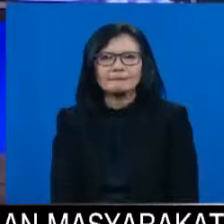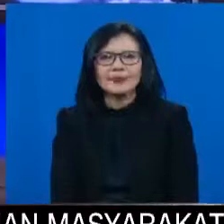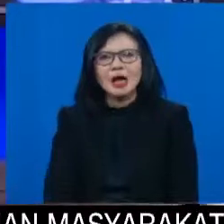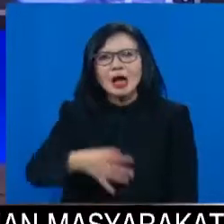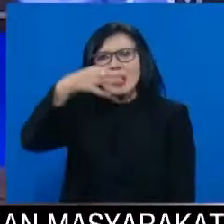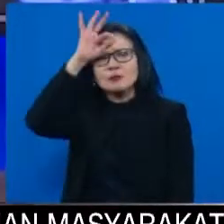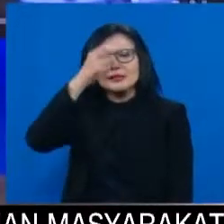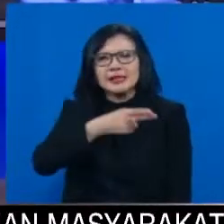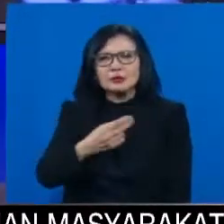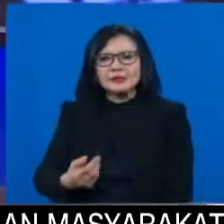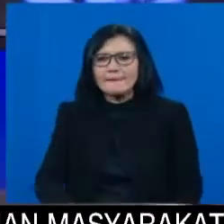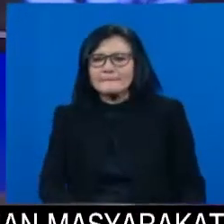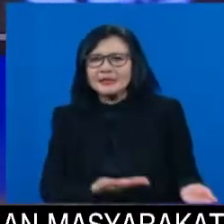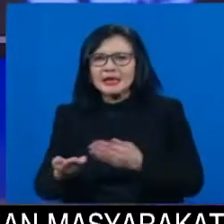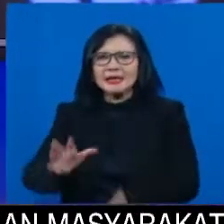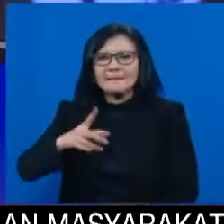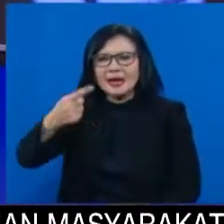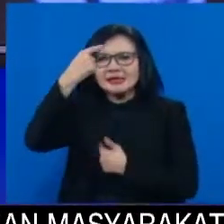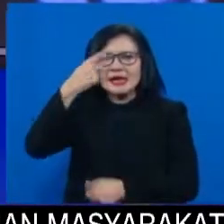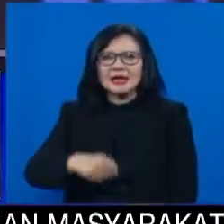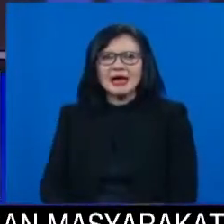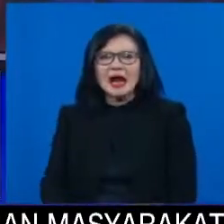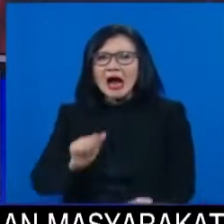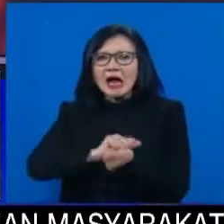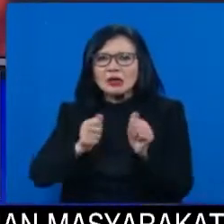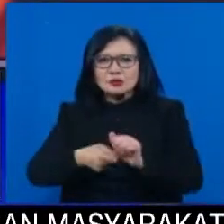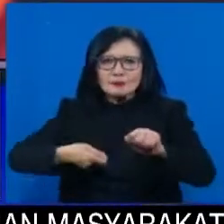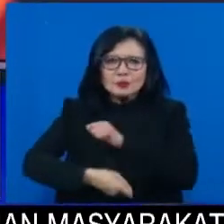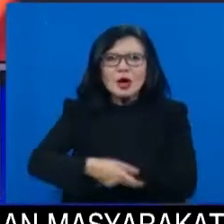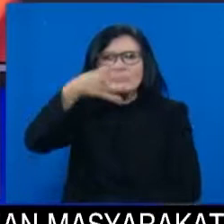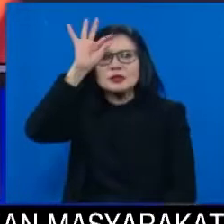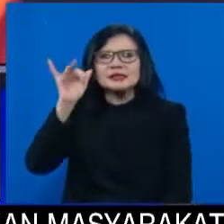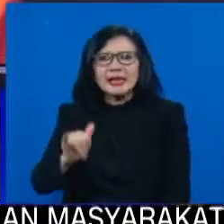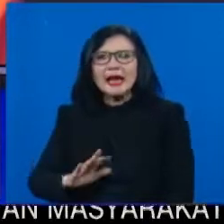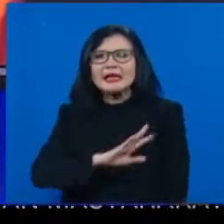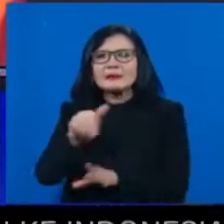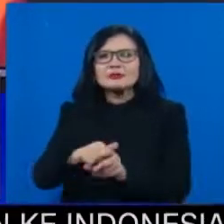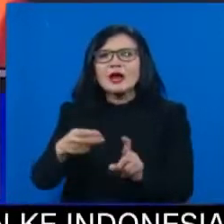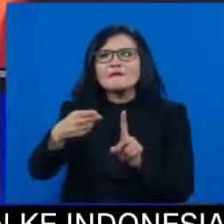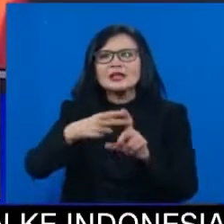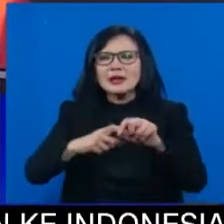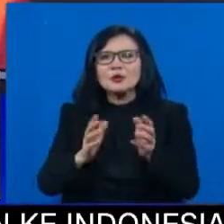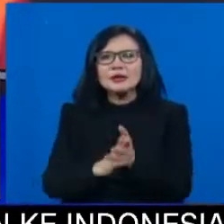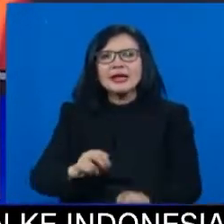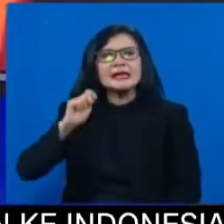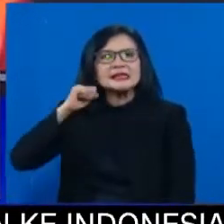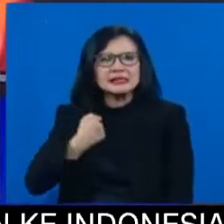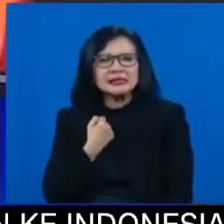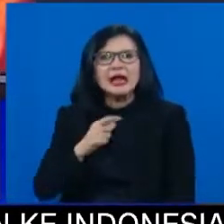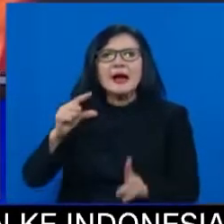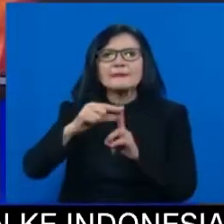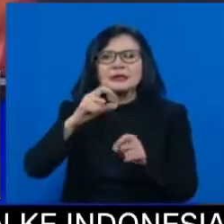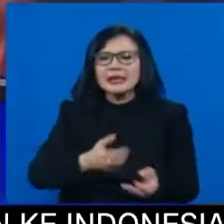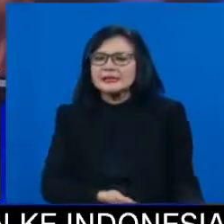manusia Republik Indonesia menyerahkan 5 tersangka kasus pembunuhan berencana Brigadir Yosua termasuk Ferdi Sambu dan istrinya Putri Candrawati